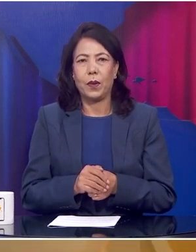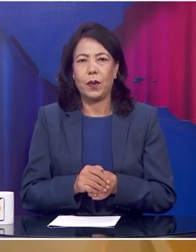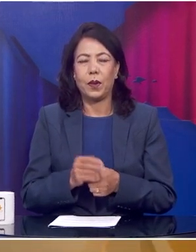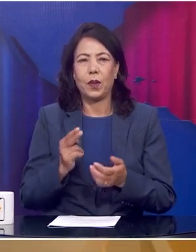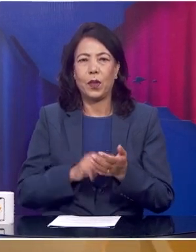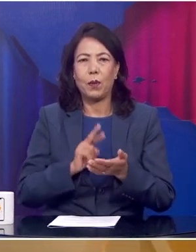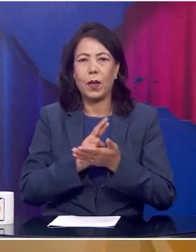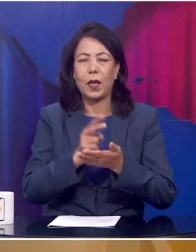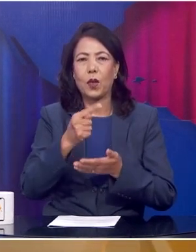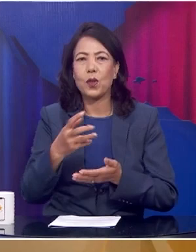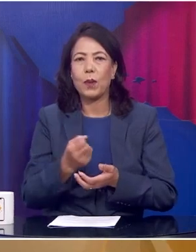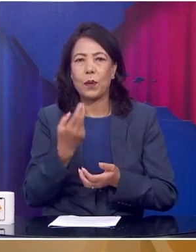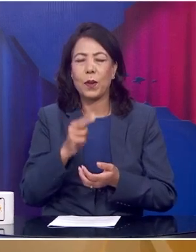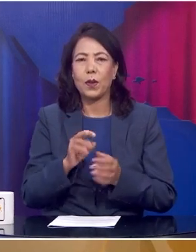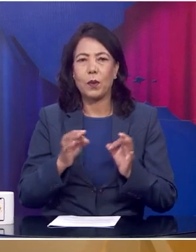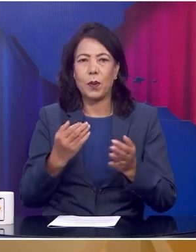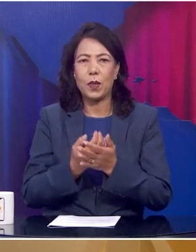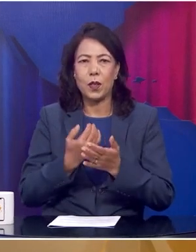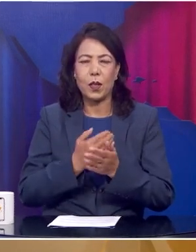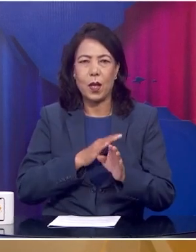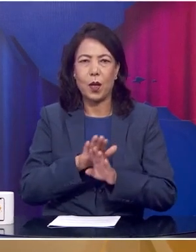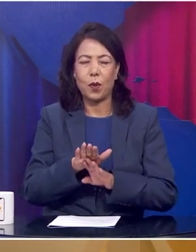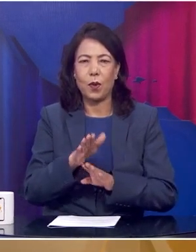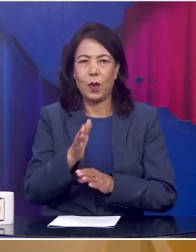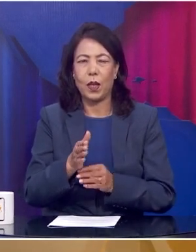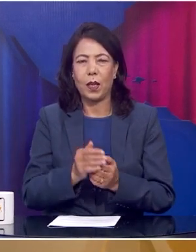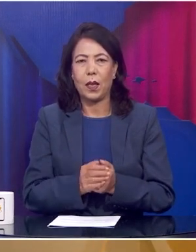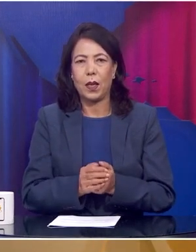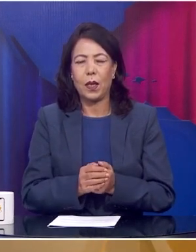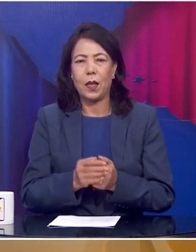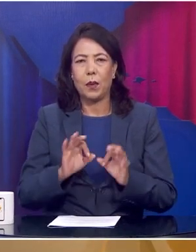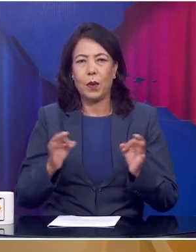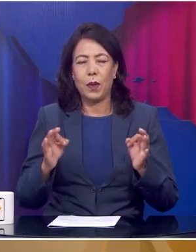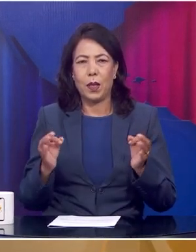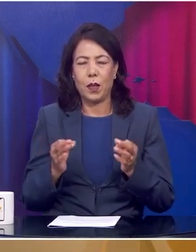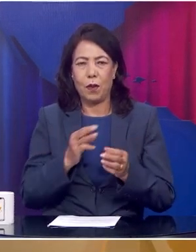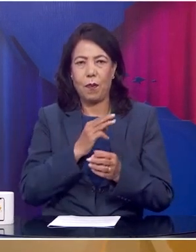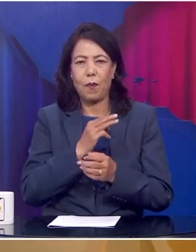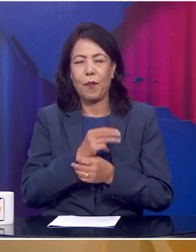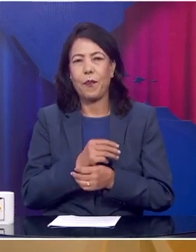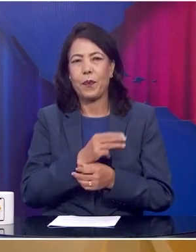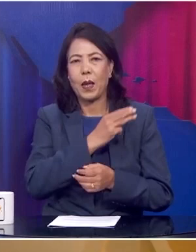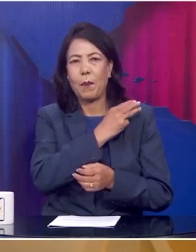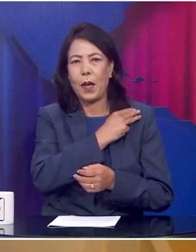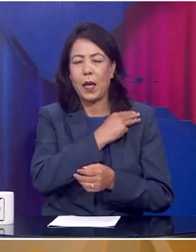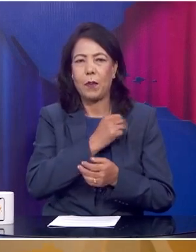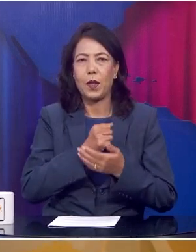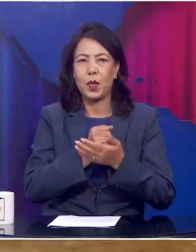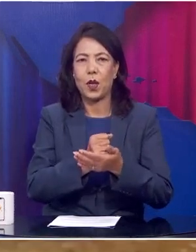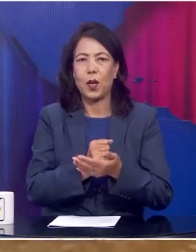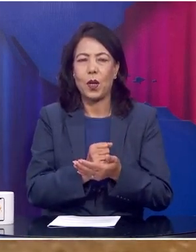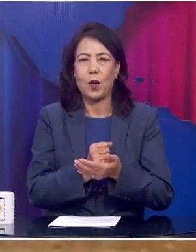प्राप्त भइरहेको छ विभिन्न संस्थाहरूले? यसै गरी विभिन्न मानवीय